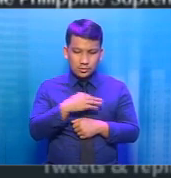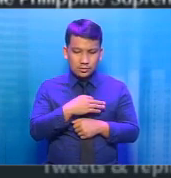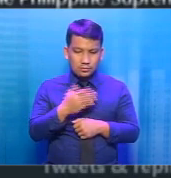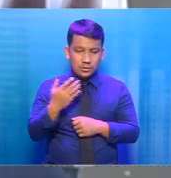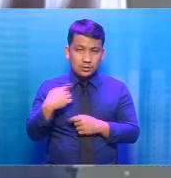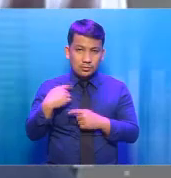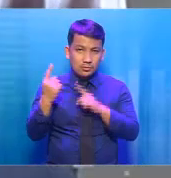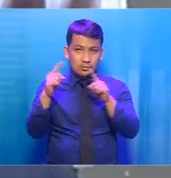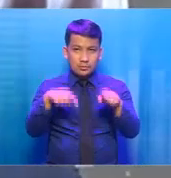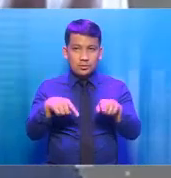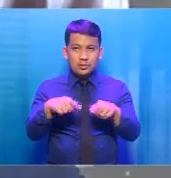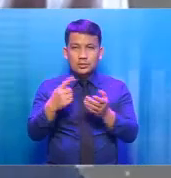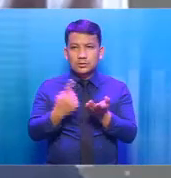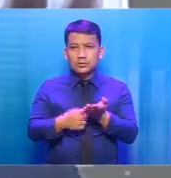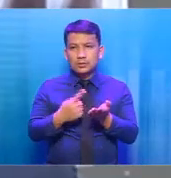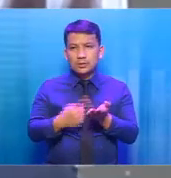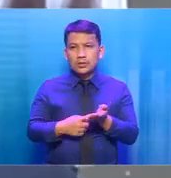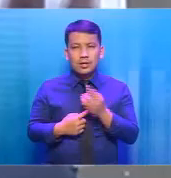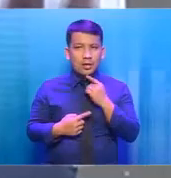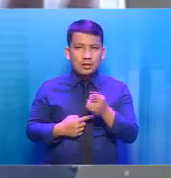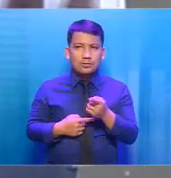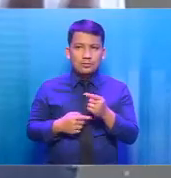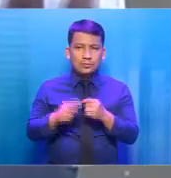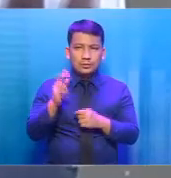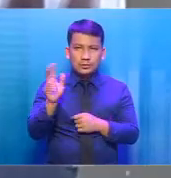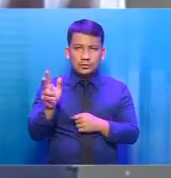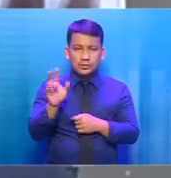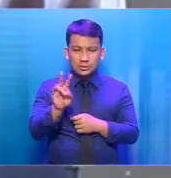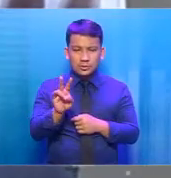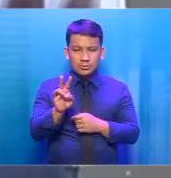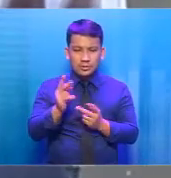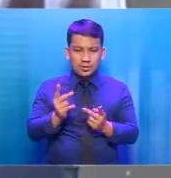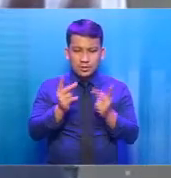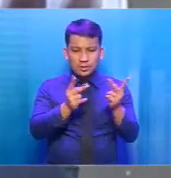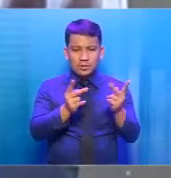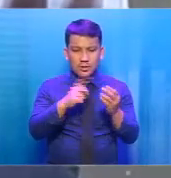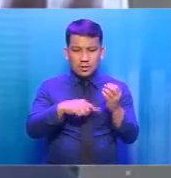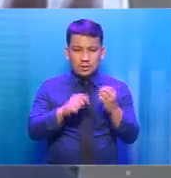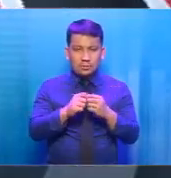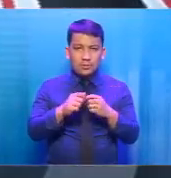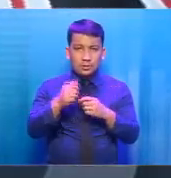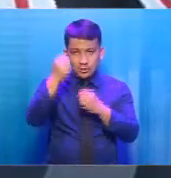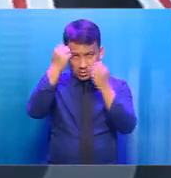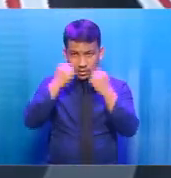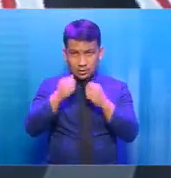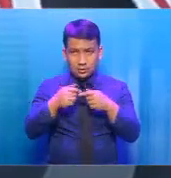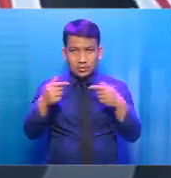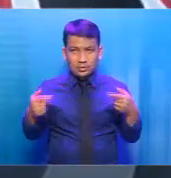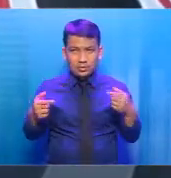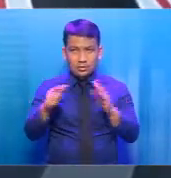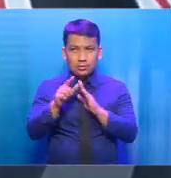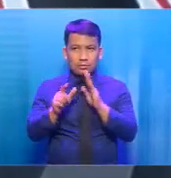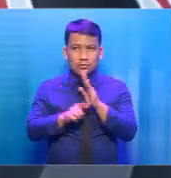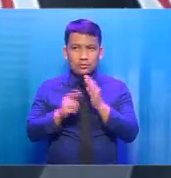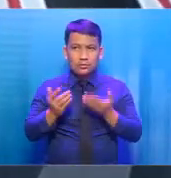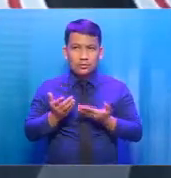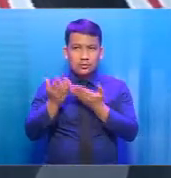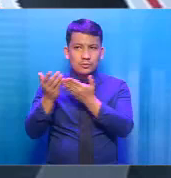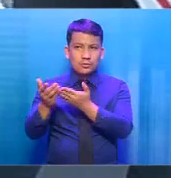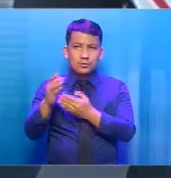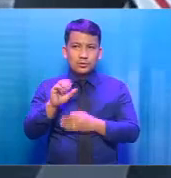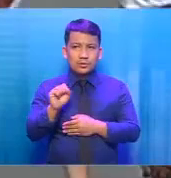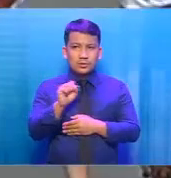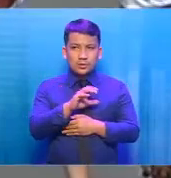dadalo dapat sa oral arguments. Nasa 37 petisyon laban sa anti-terror law ang inihain sa Supreme